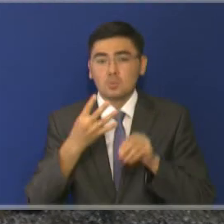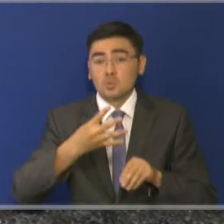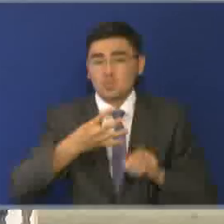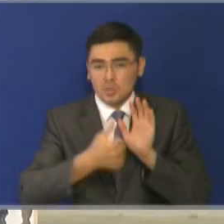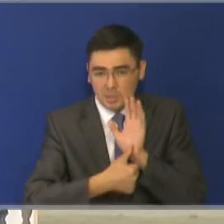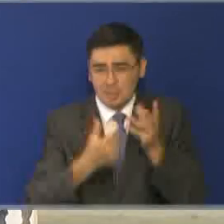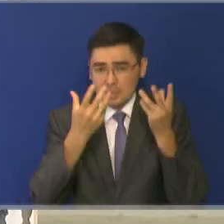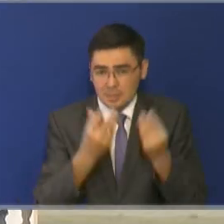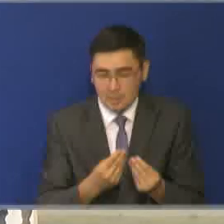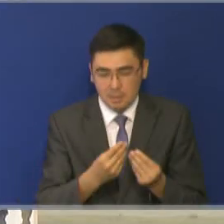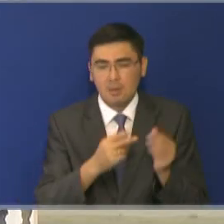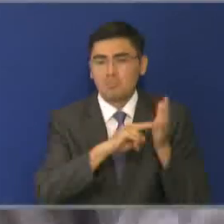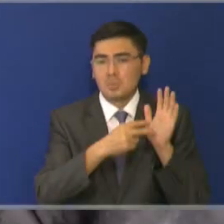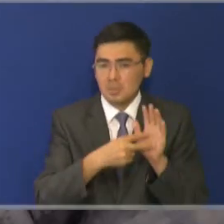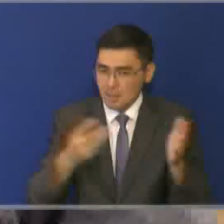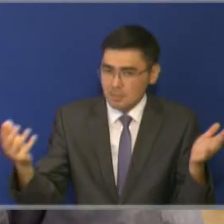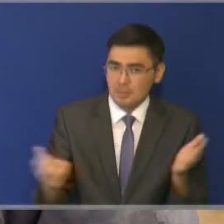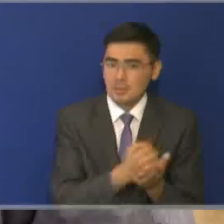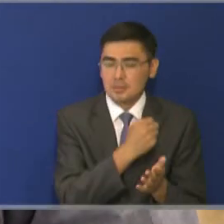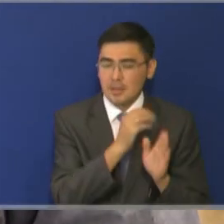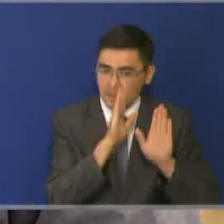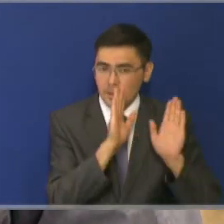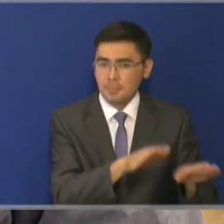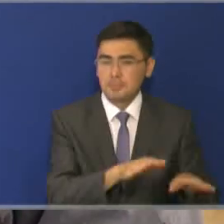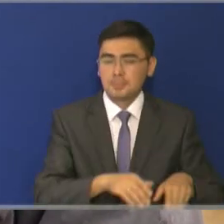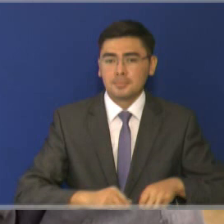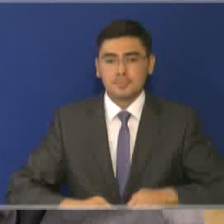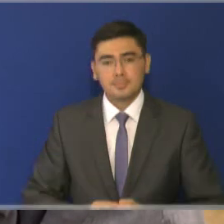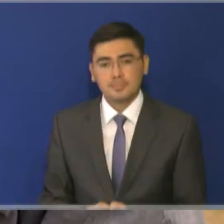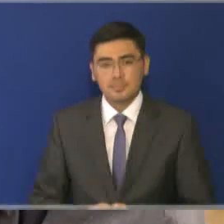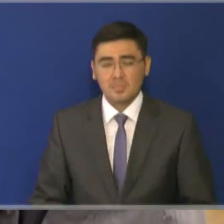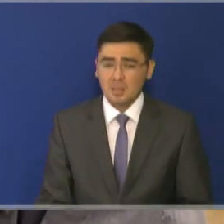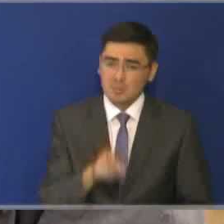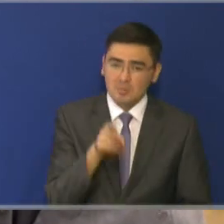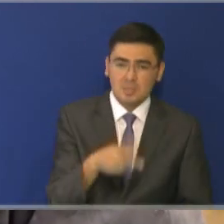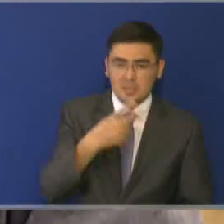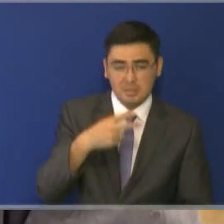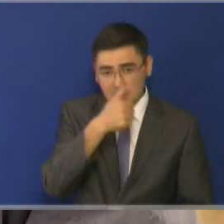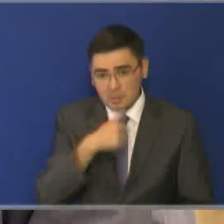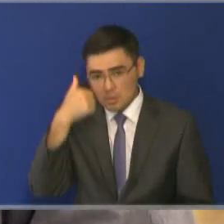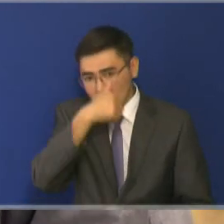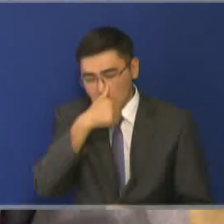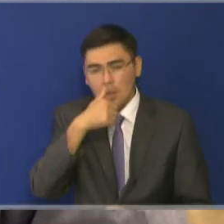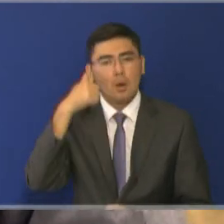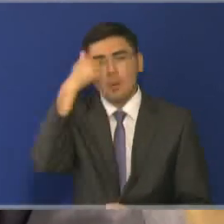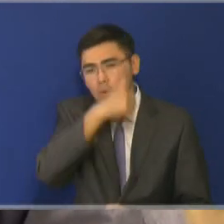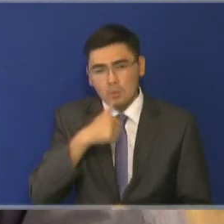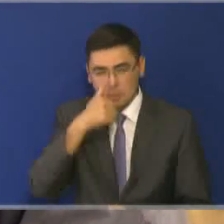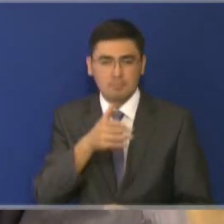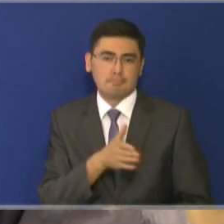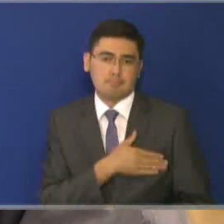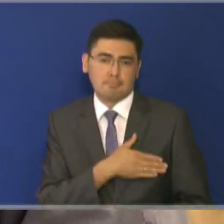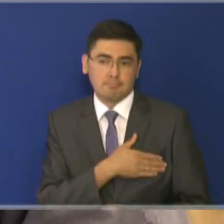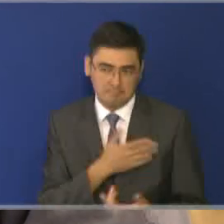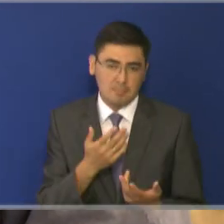бағындырып, алға қойған мақсаттарына жетті. 2020 год приурочен году волонтера. 2020 жыл елімізде волонтерлер жылы және